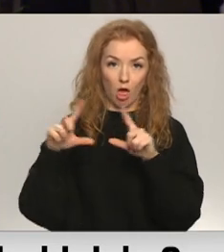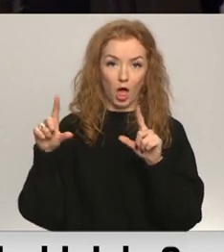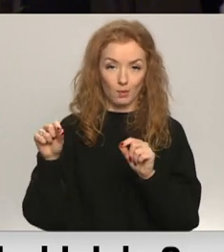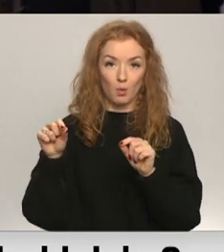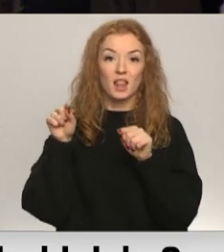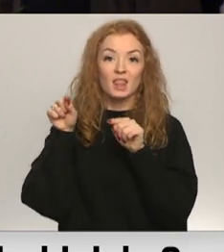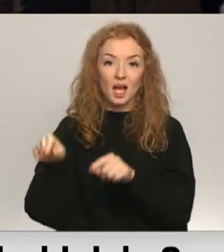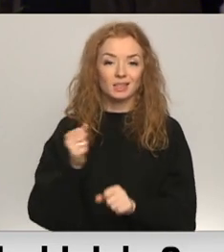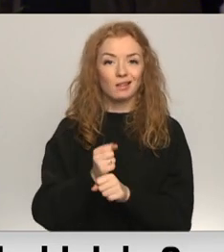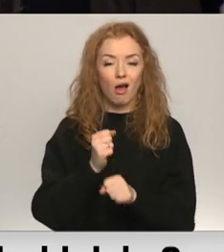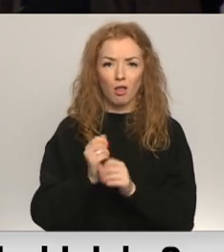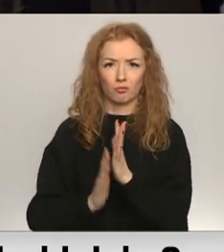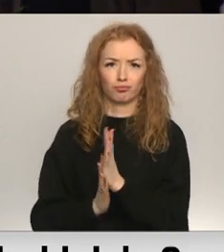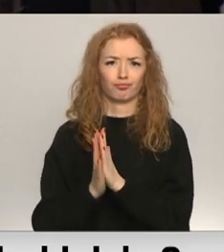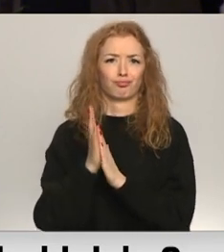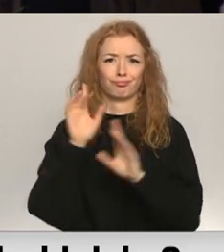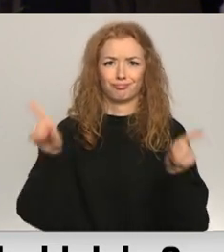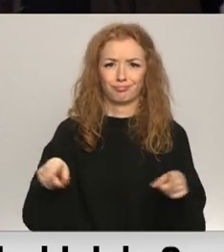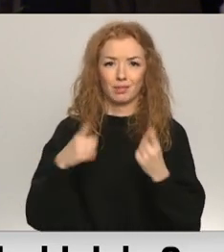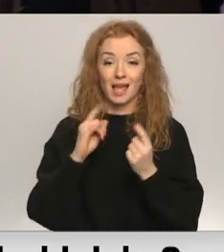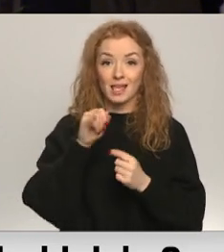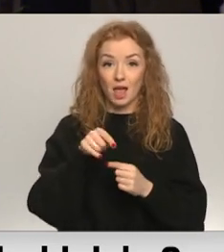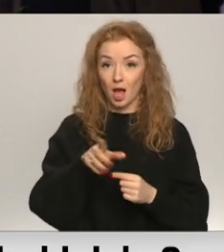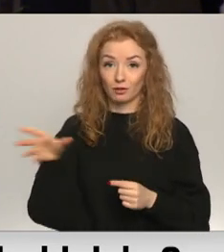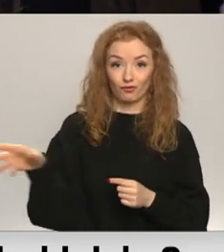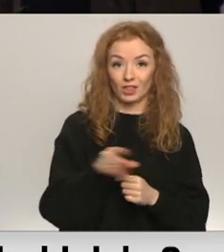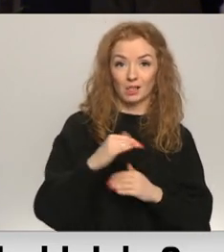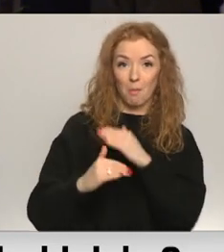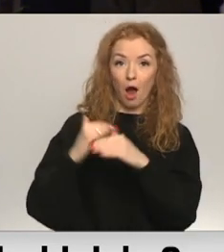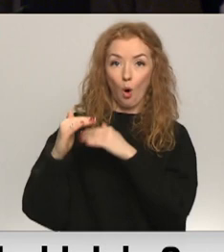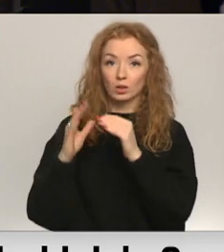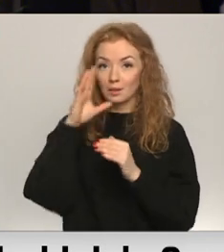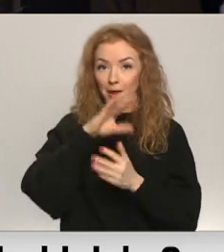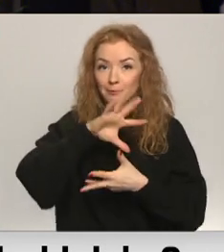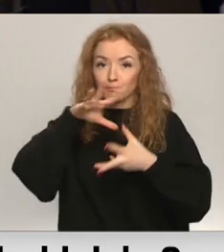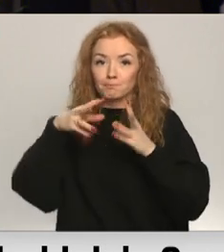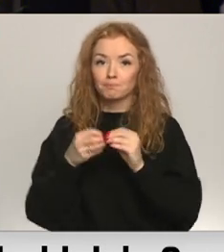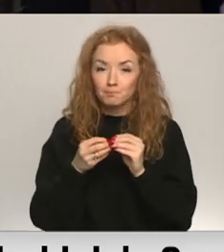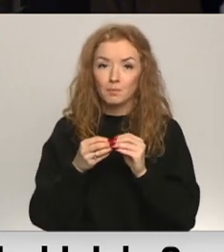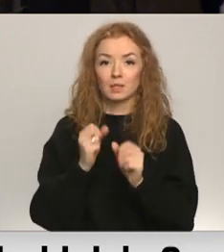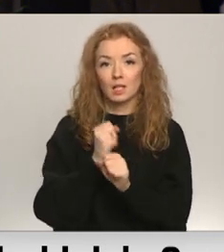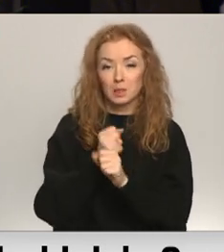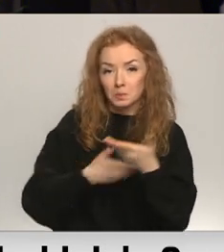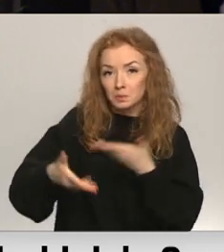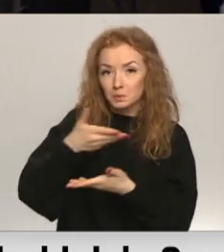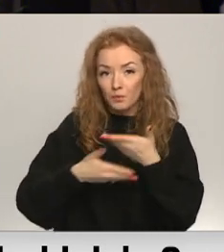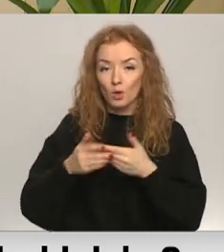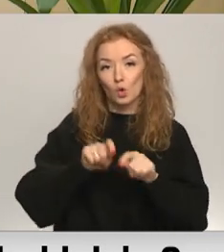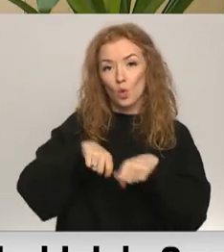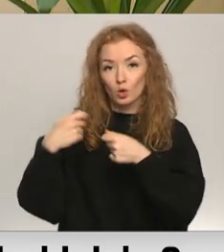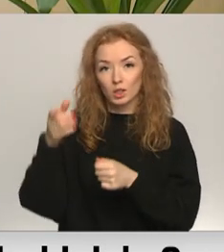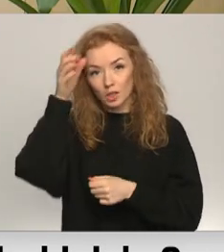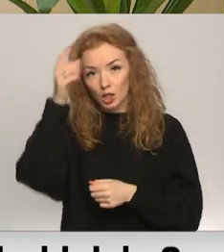kopumā strādās labāk, ja šīs paudzes spēs atrast kopēju valodu un sadarboties un nodot zināšanas vien